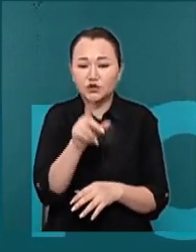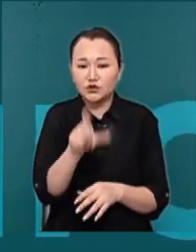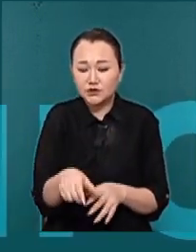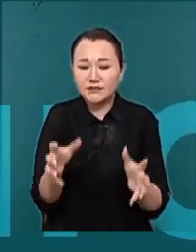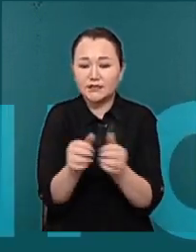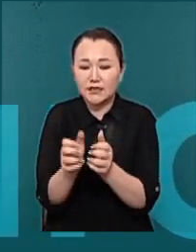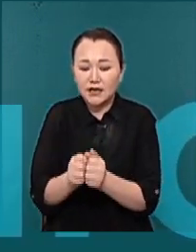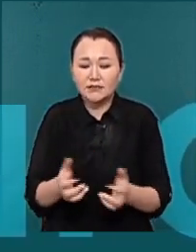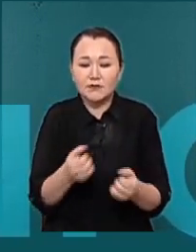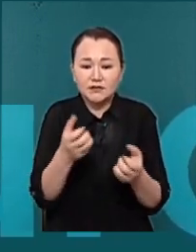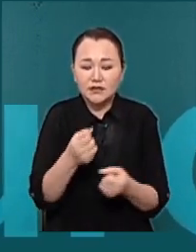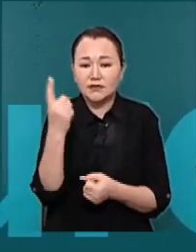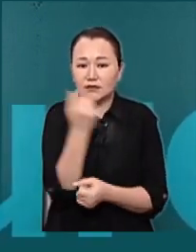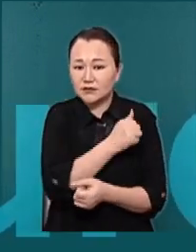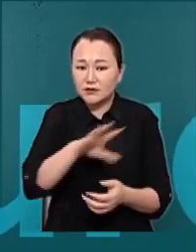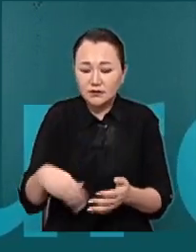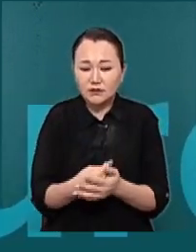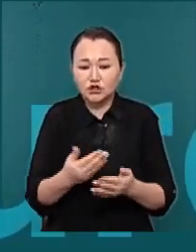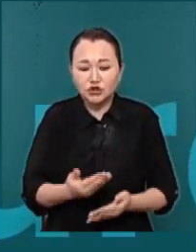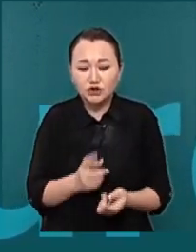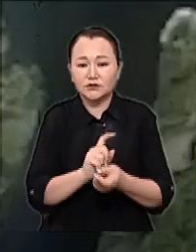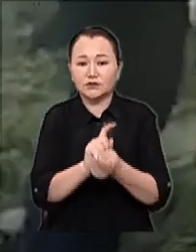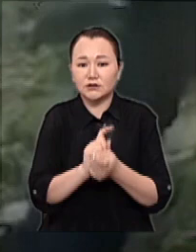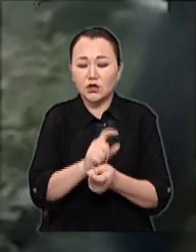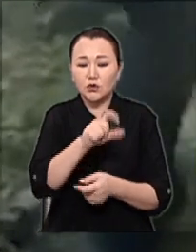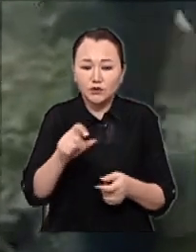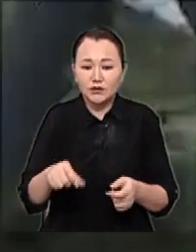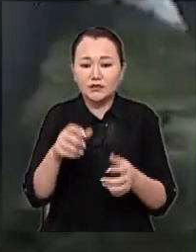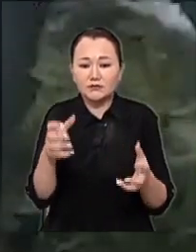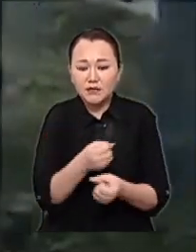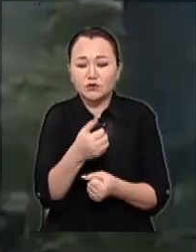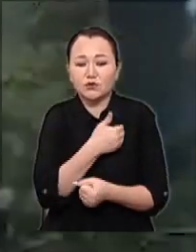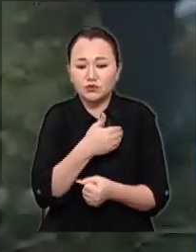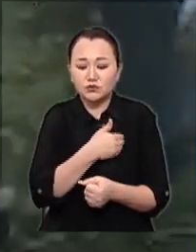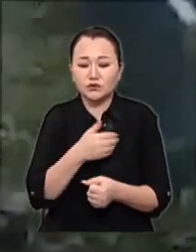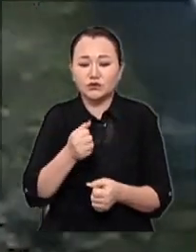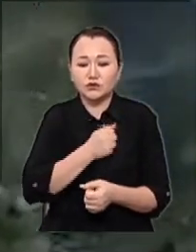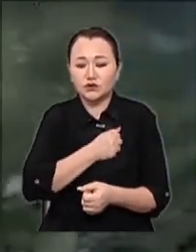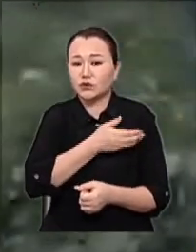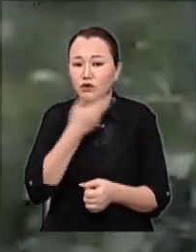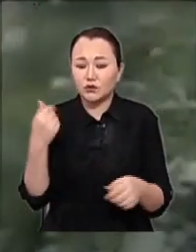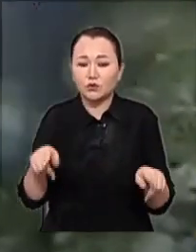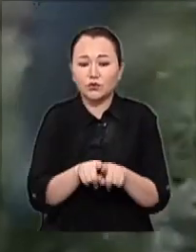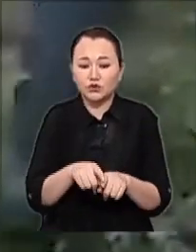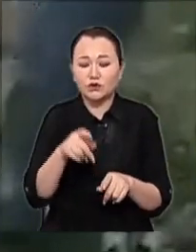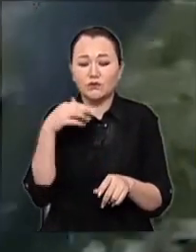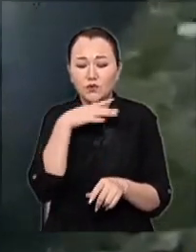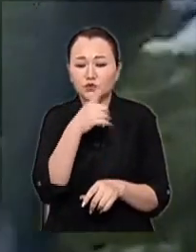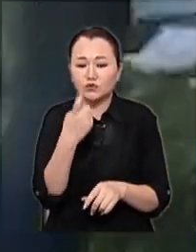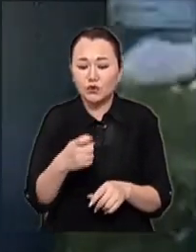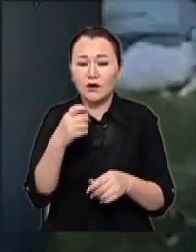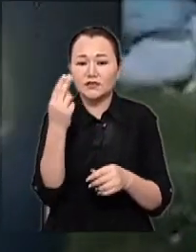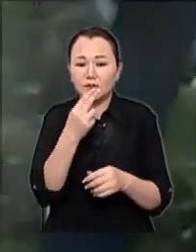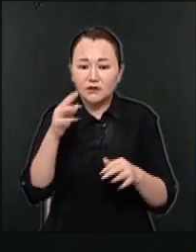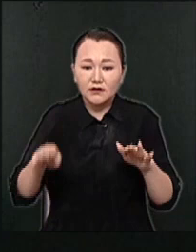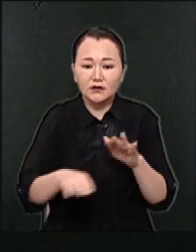Десе де құтқарушылар бір аптадан бері өмір мен өлімнің арасында қалған кісілерді аман алып қалудан аянып жатқан жоқ. Міне сондай жүздеген тонна бетонның